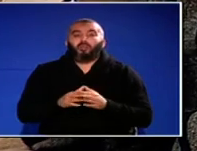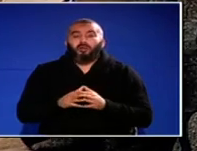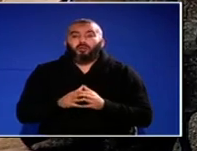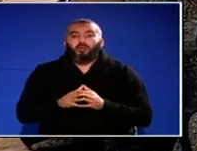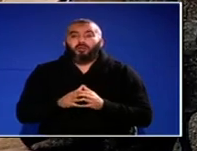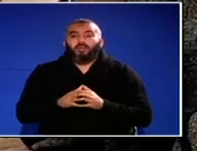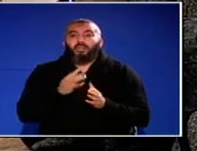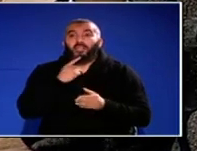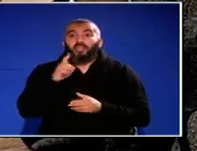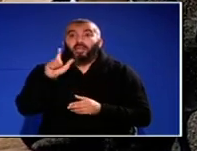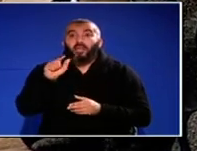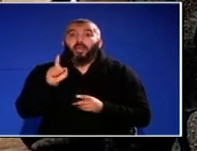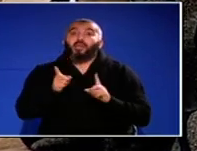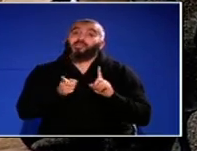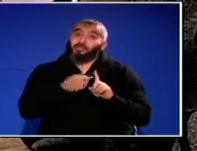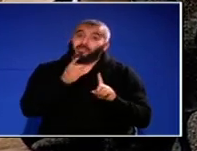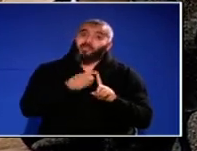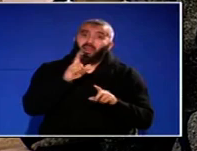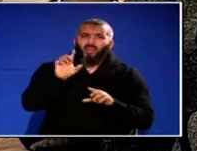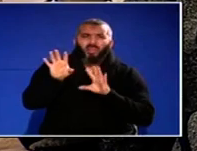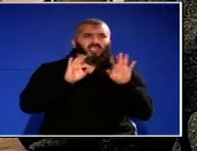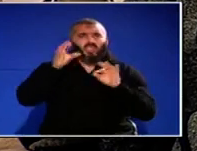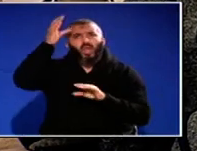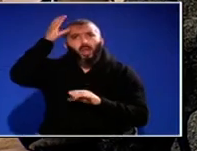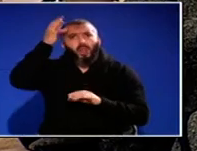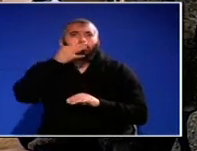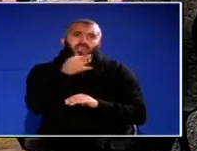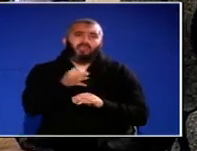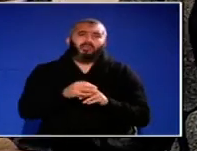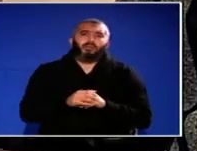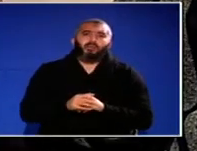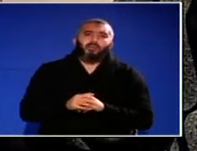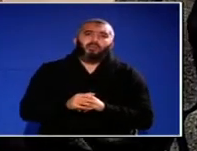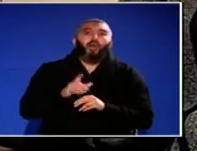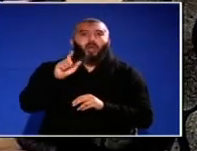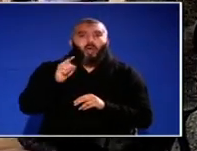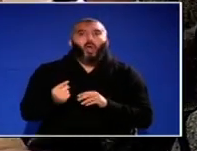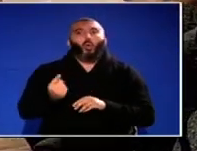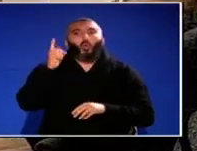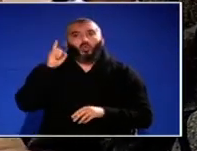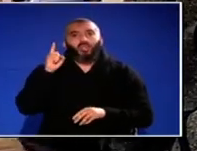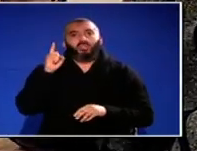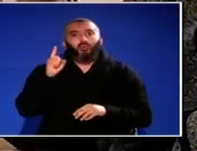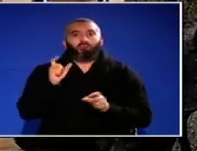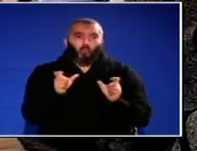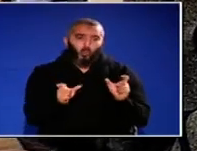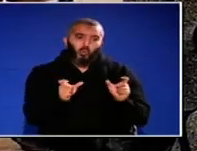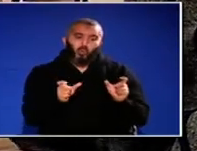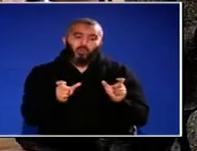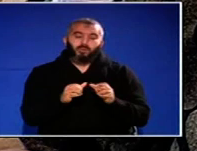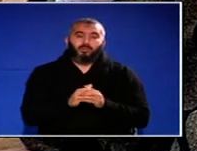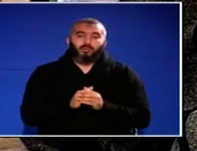الواجبة. الوصية الواجبة هذه اللي تحدثوا عليها أكيد وضعوا لها شروط وضعوا لها ضوابط مش أي هكذا